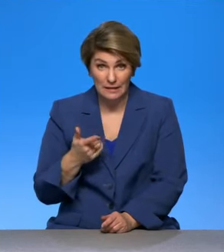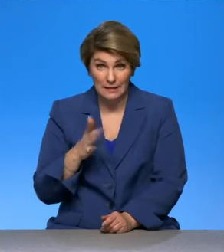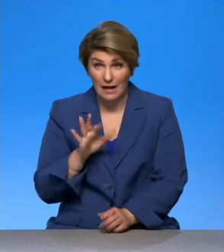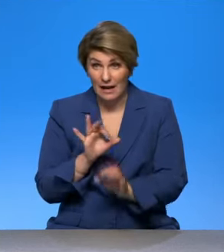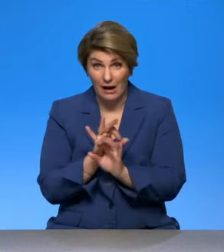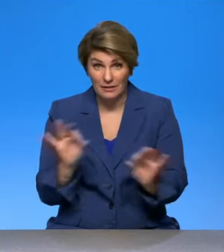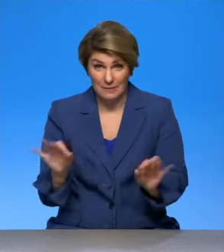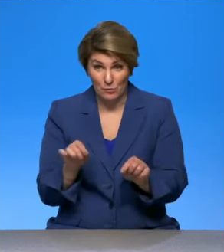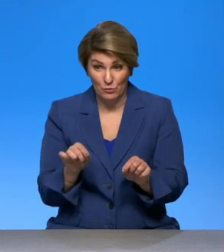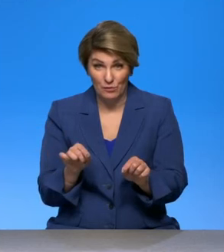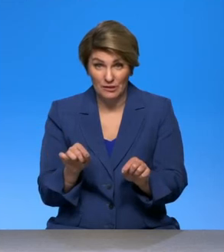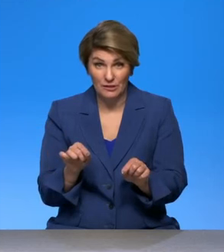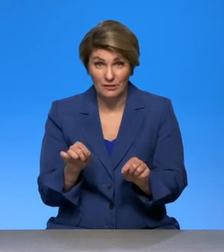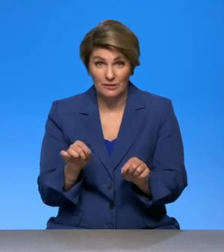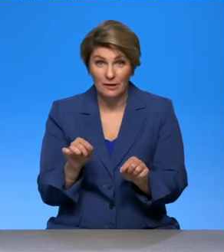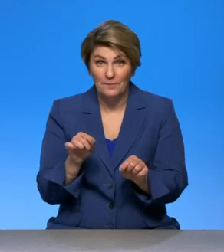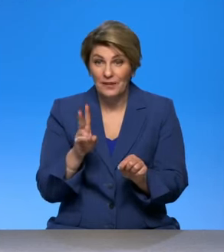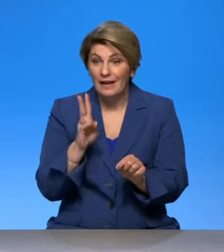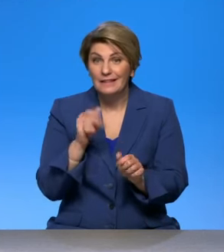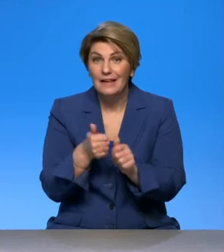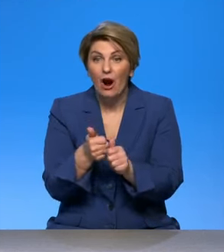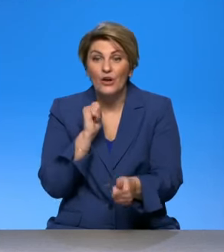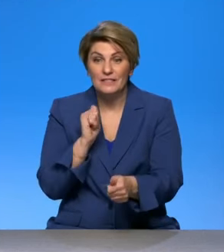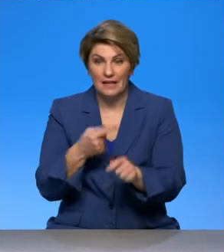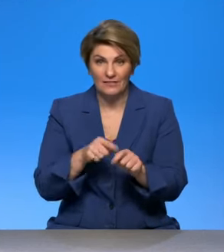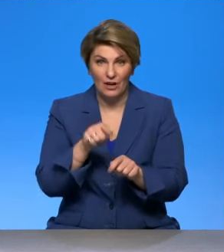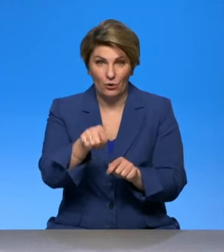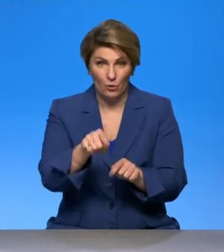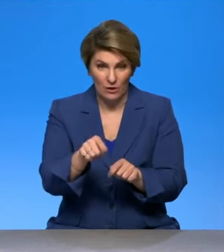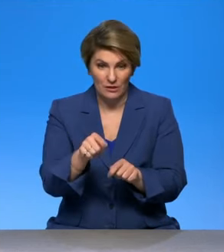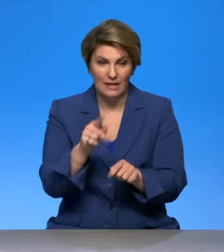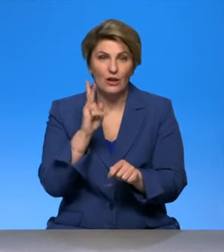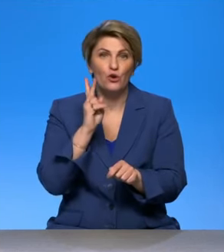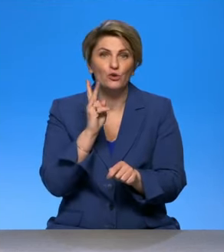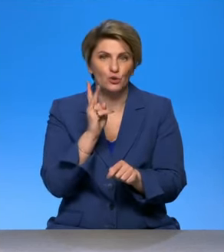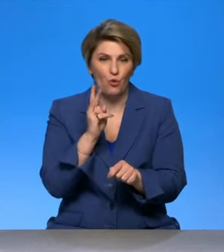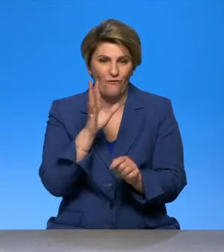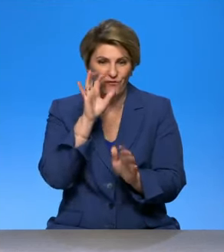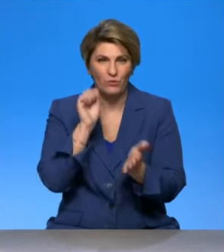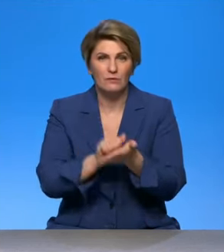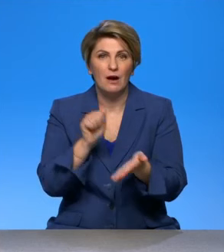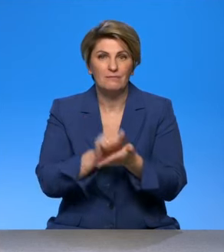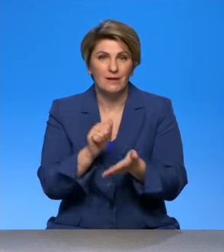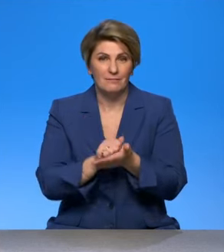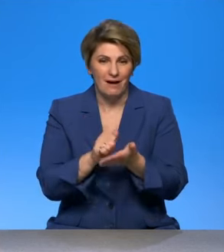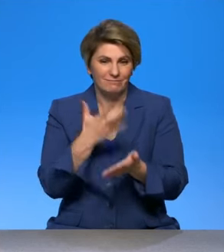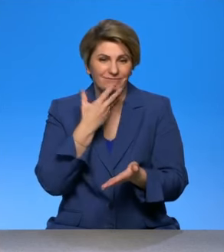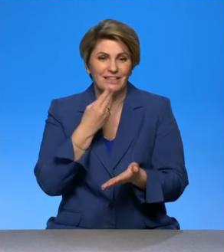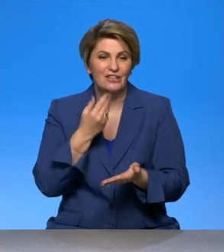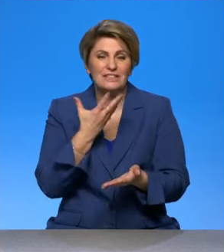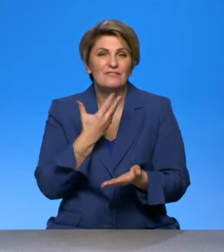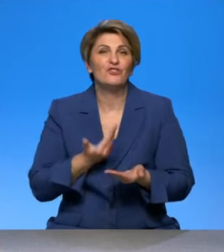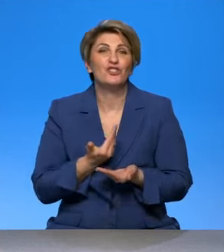там соцсетях, вот этих от фотографий классных. Вот, бери кредит. Люди идут и берут, потому что они хотят жить сегодня